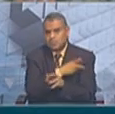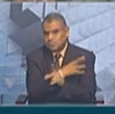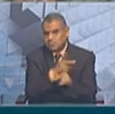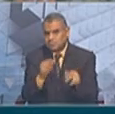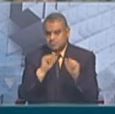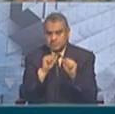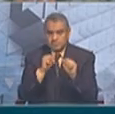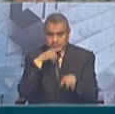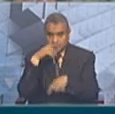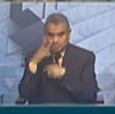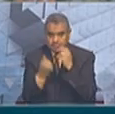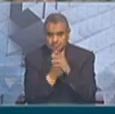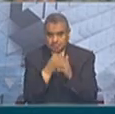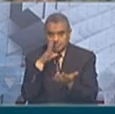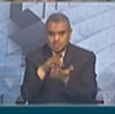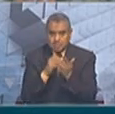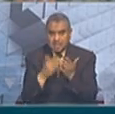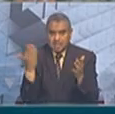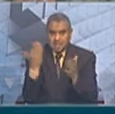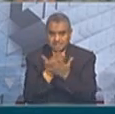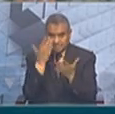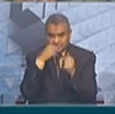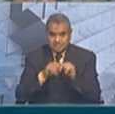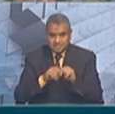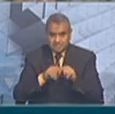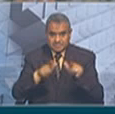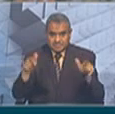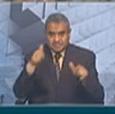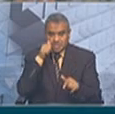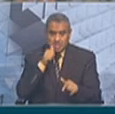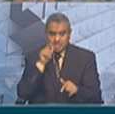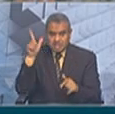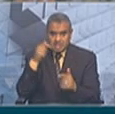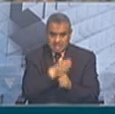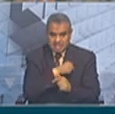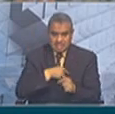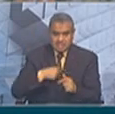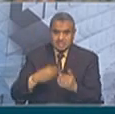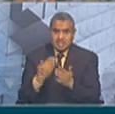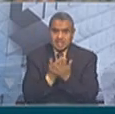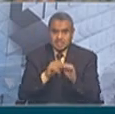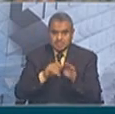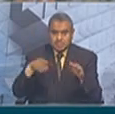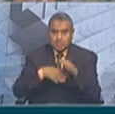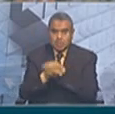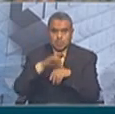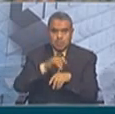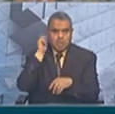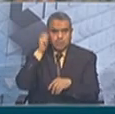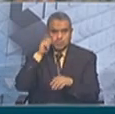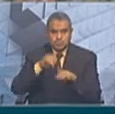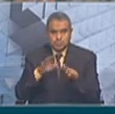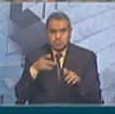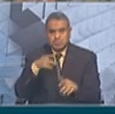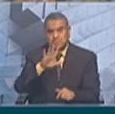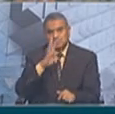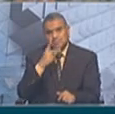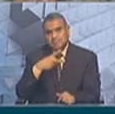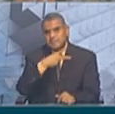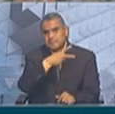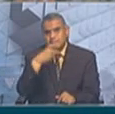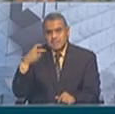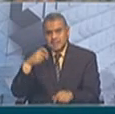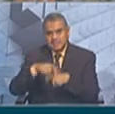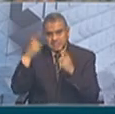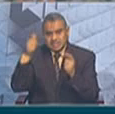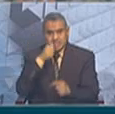محددة، ولكن منذ تفشي كوفيد في الصين توسعنا في توزيع الروبوتات في المستشفيات. يوجد حوالي 200 آلة